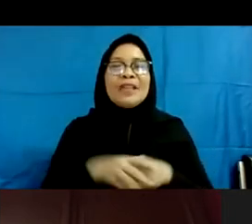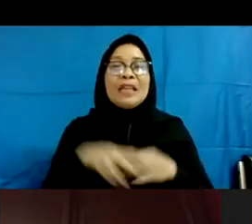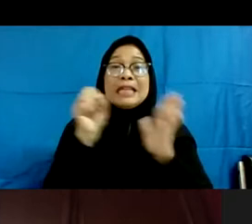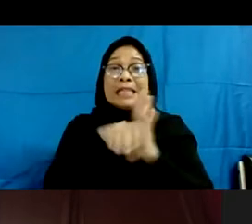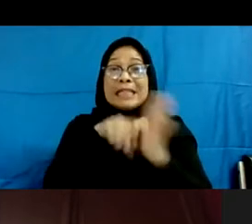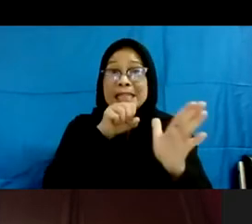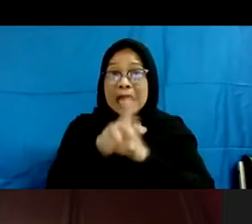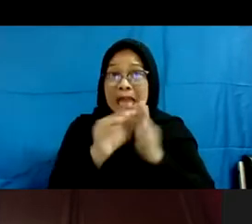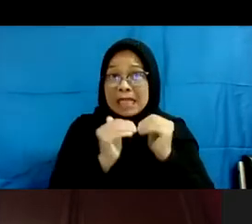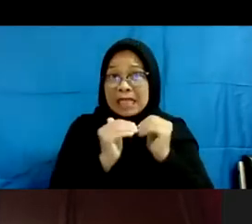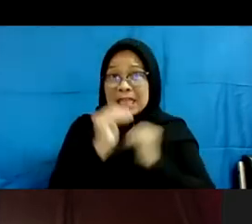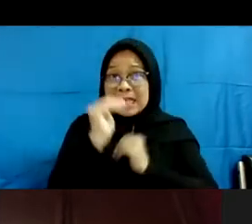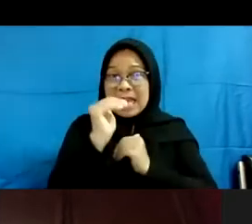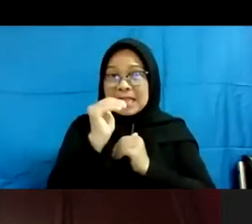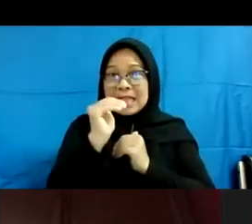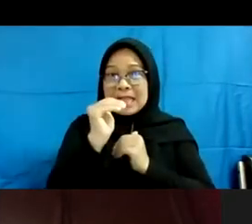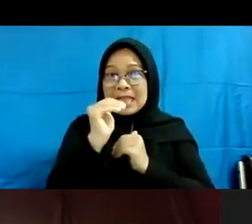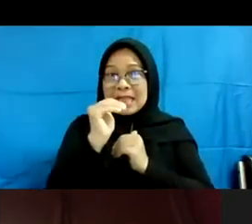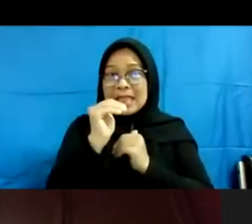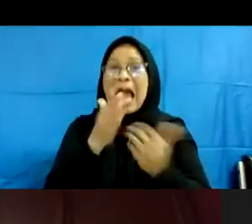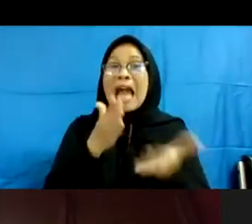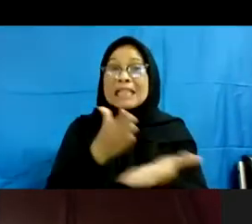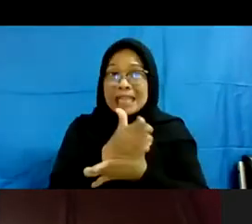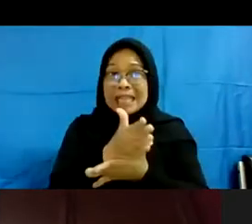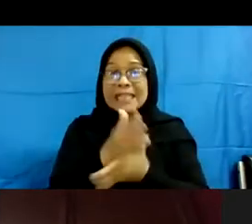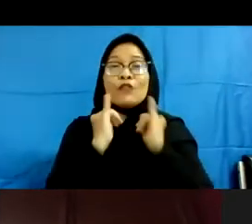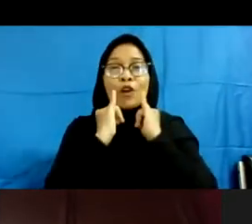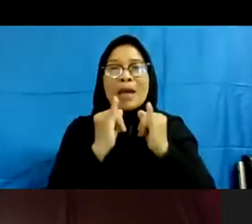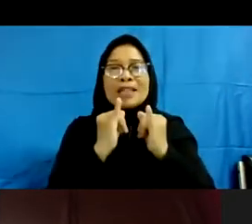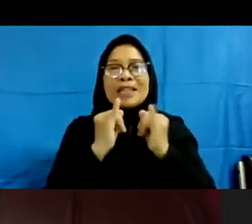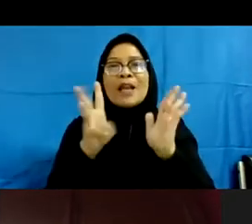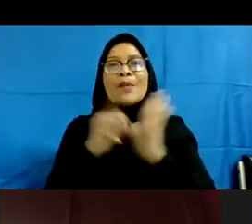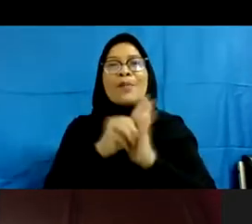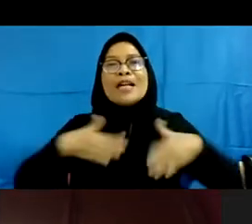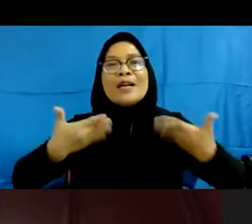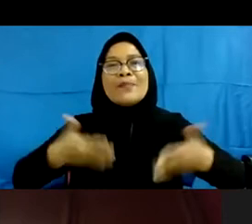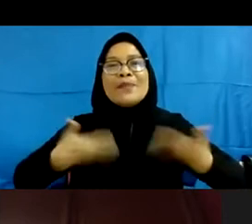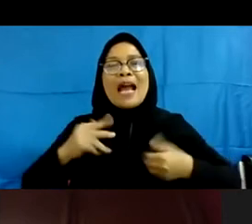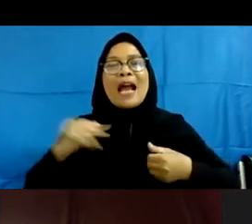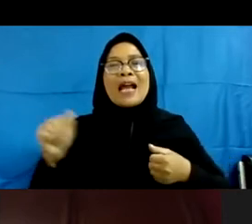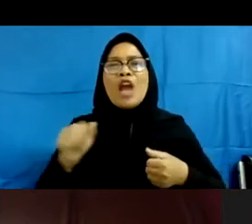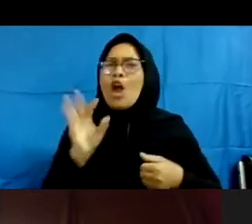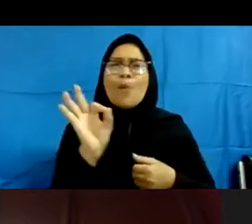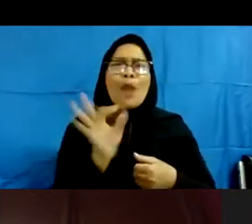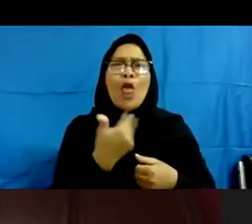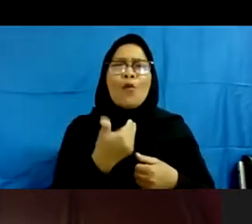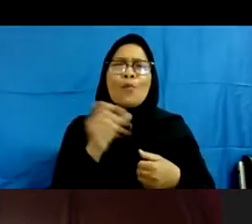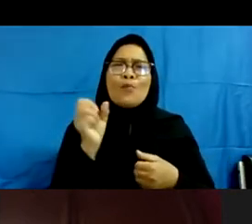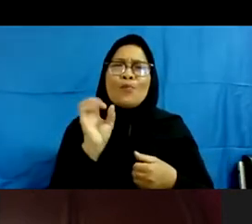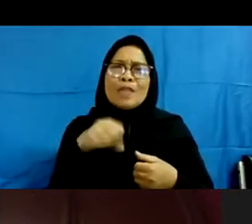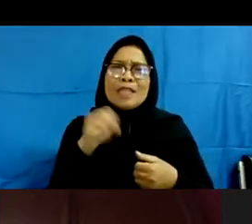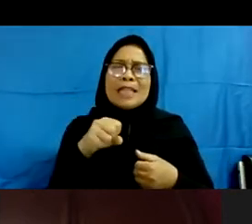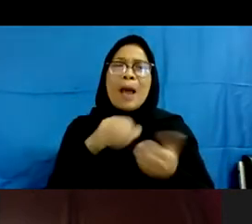secara tingkat tingkat akses informasi itu sangat mengembirakan. Maksudnya belum bisa baca Braille pun dia sudah bisa mengakses informasi.